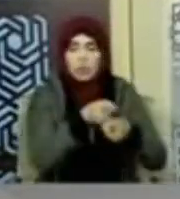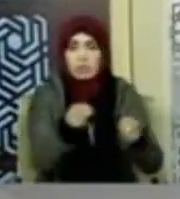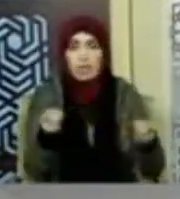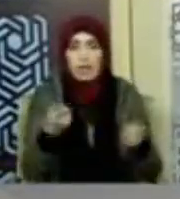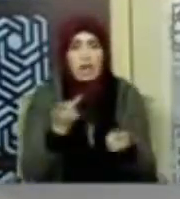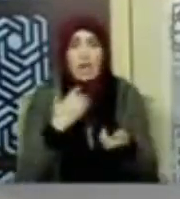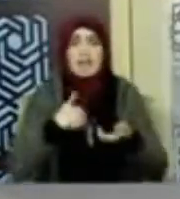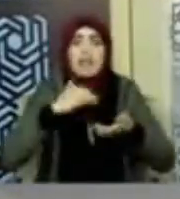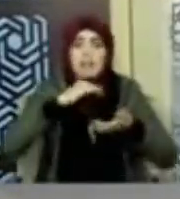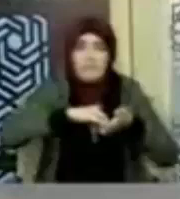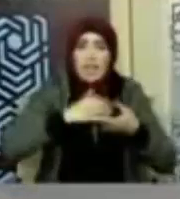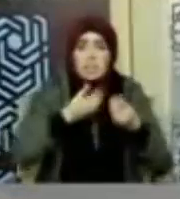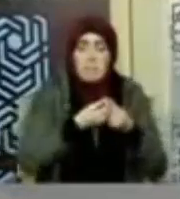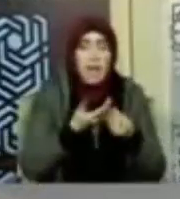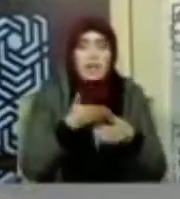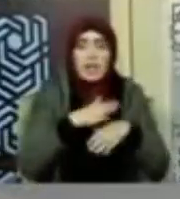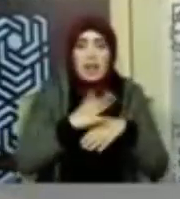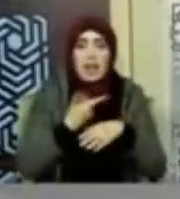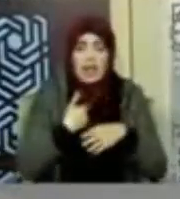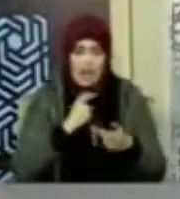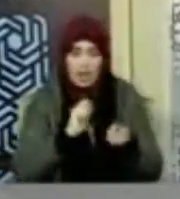ما على هذا بيعتك؟